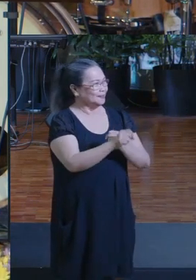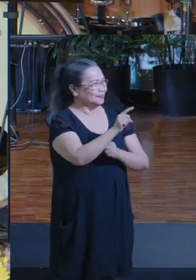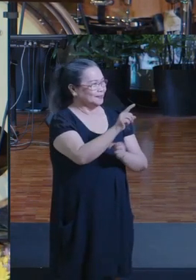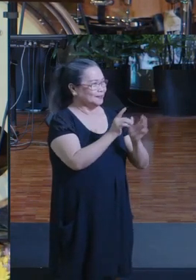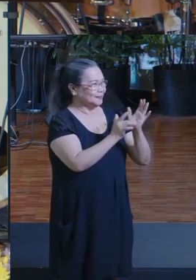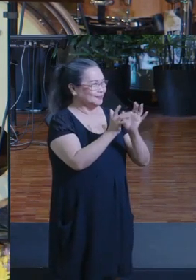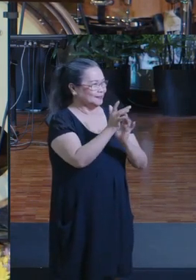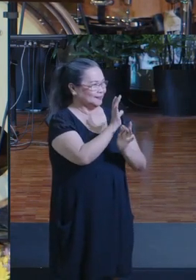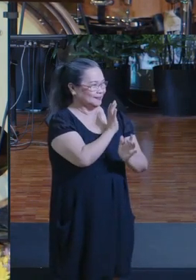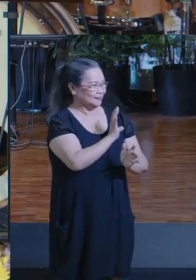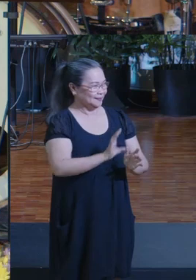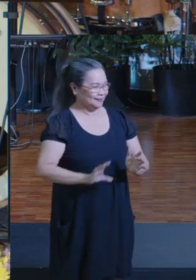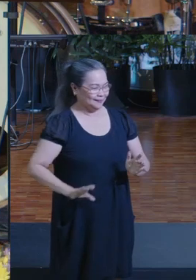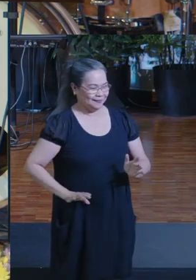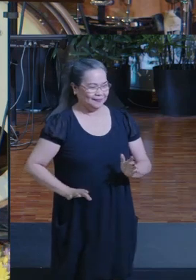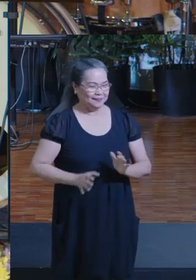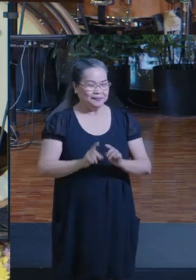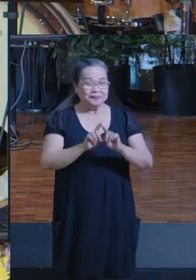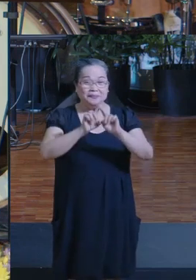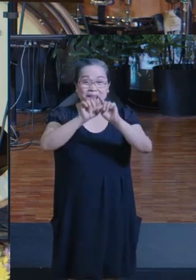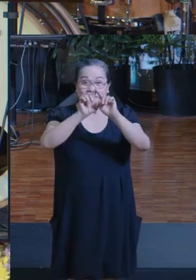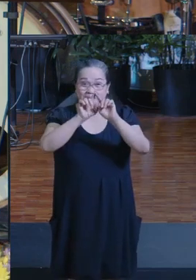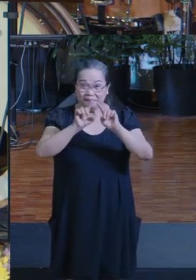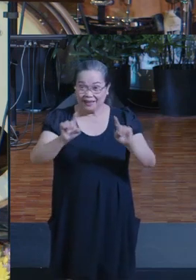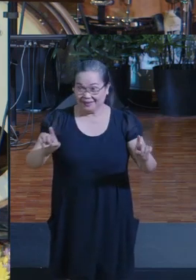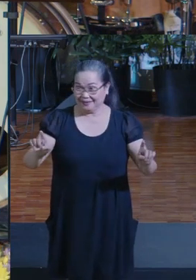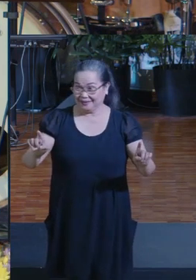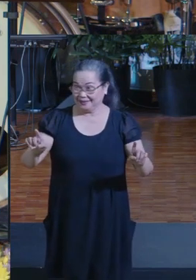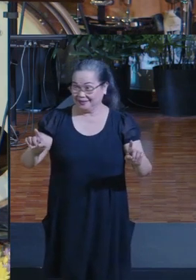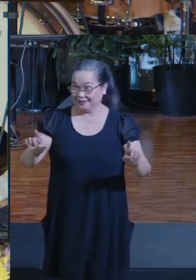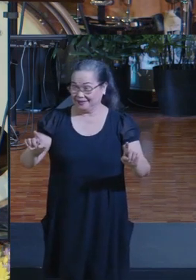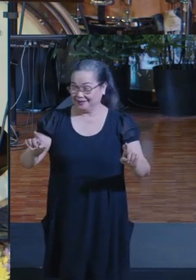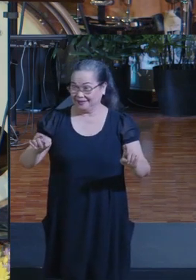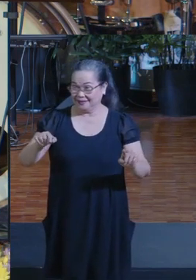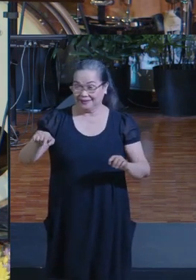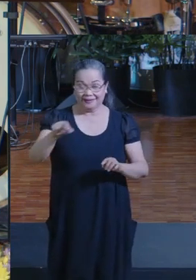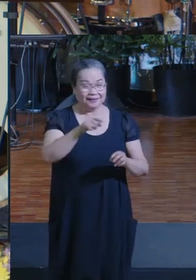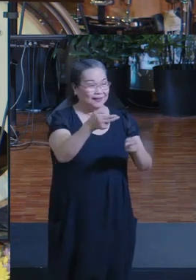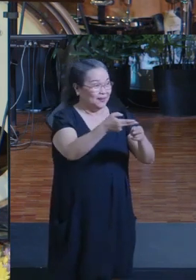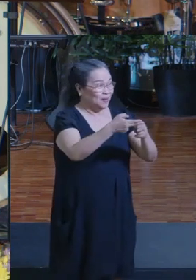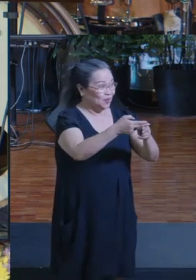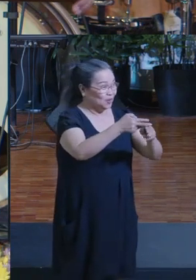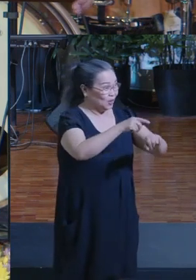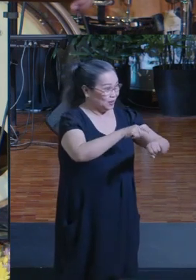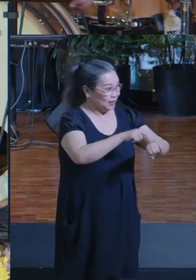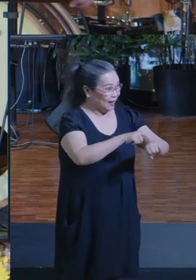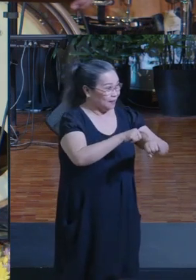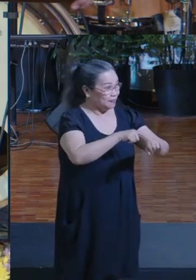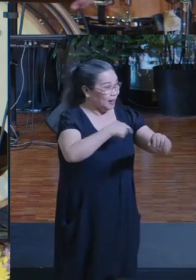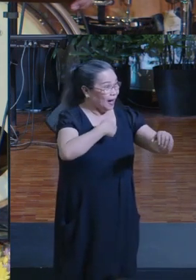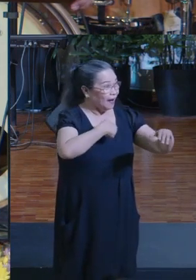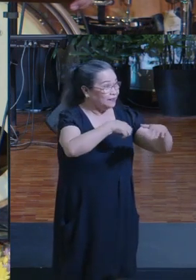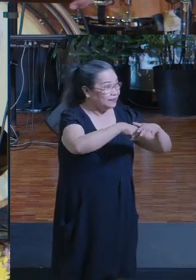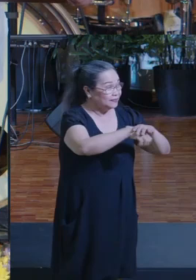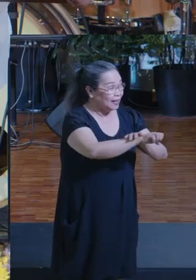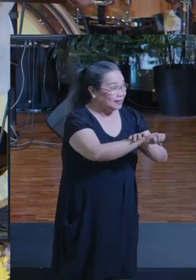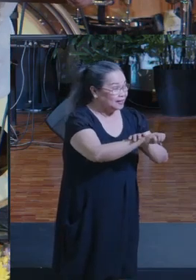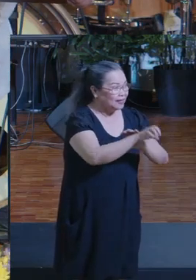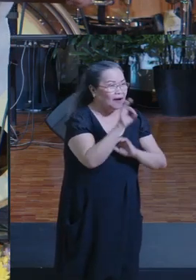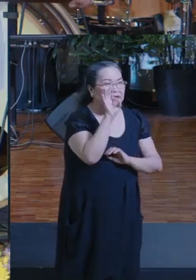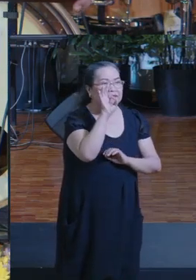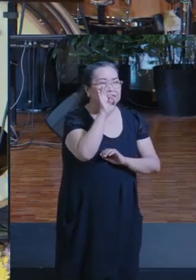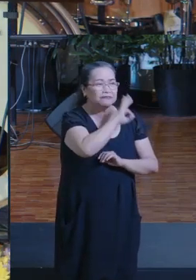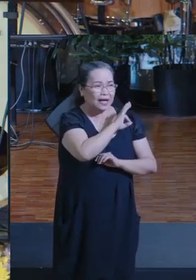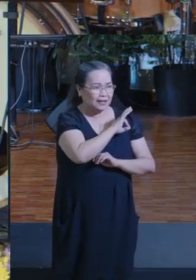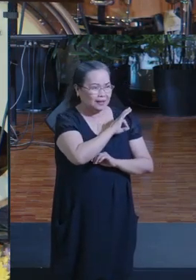Jesus. Ngunit sa konting panahon lang, may mga pumasok na mga bulaang